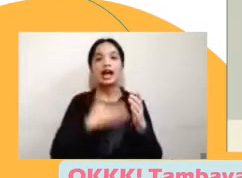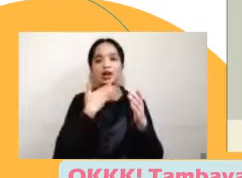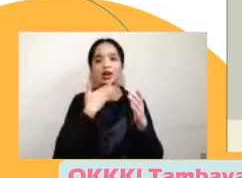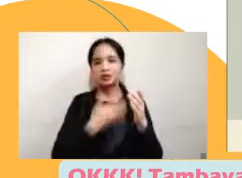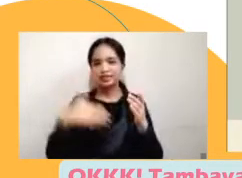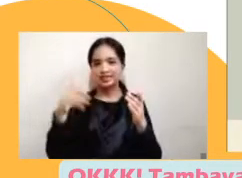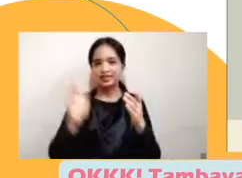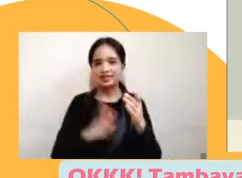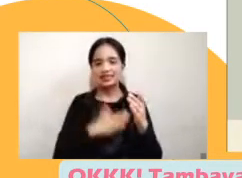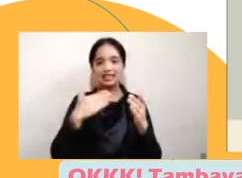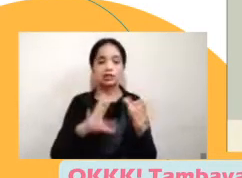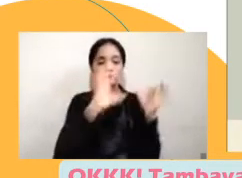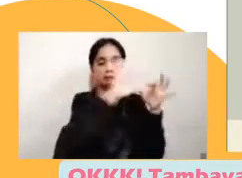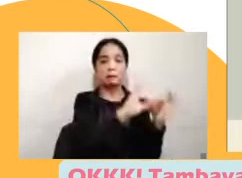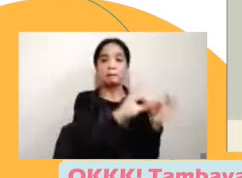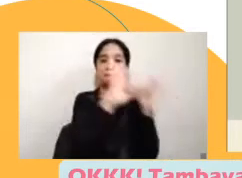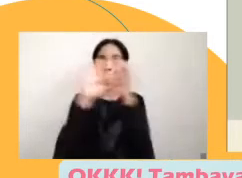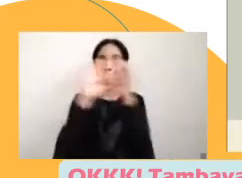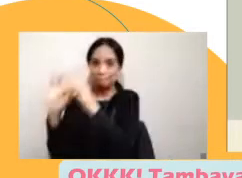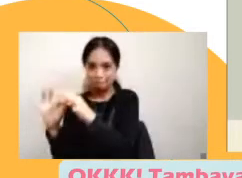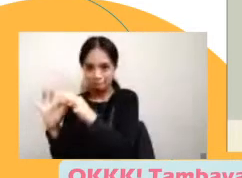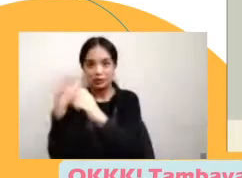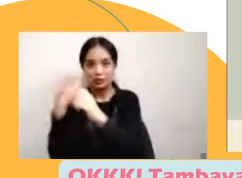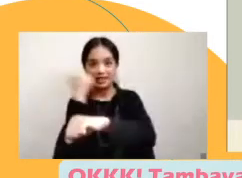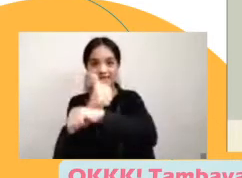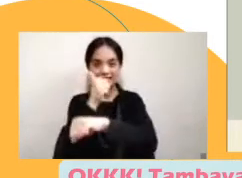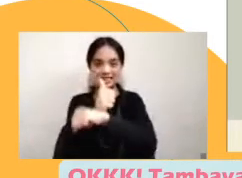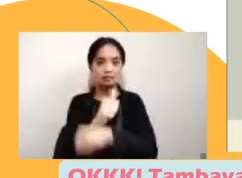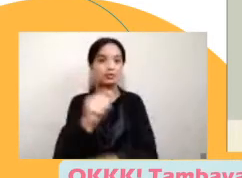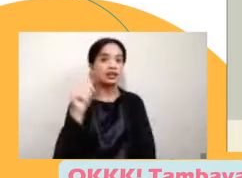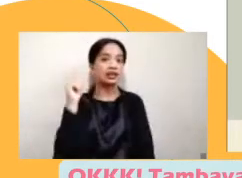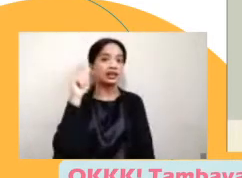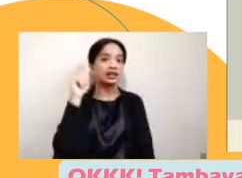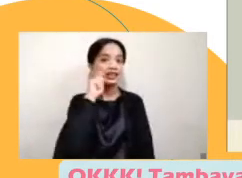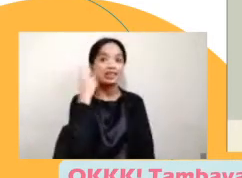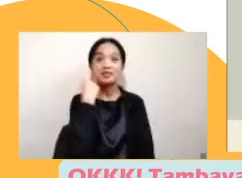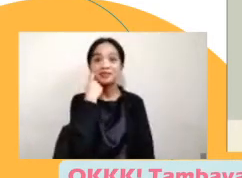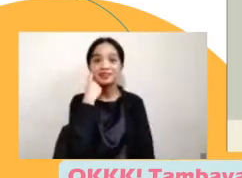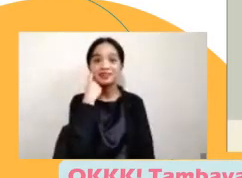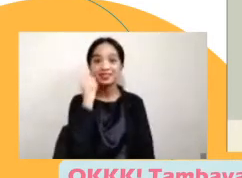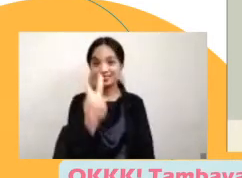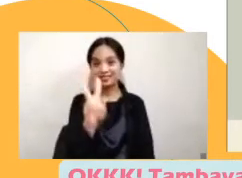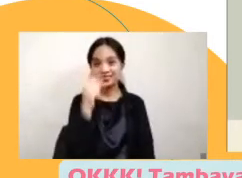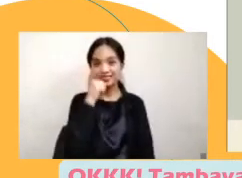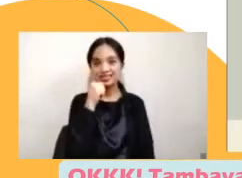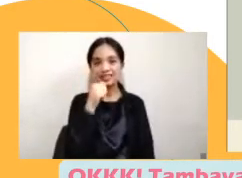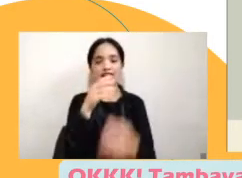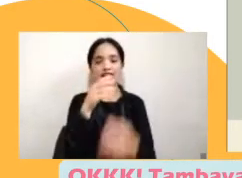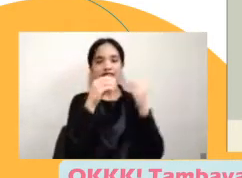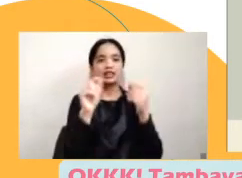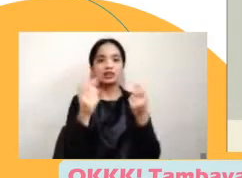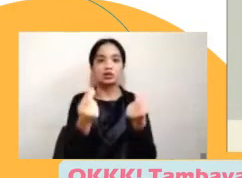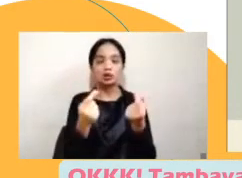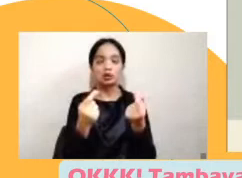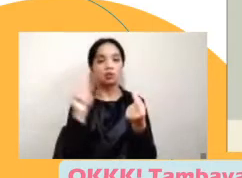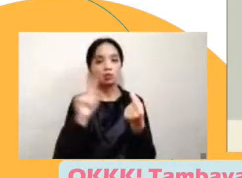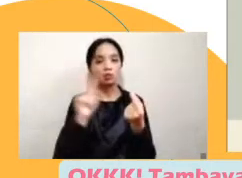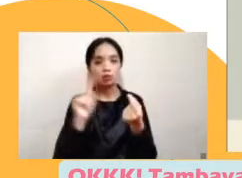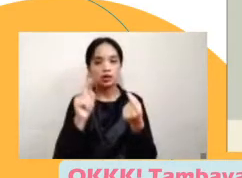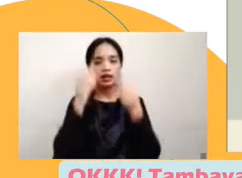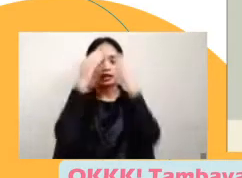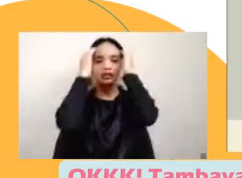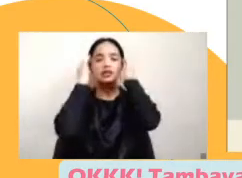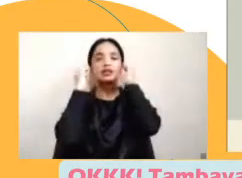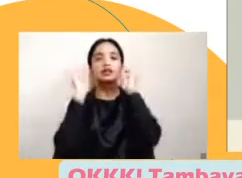So, dudugtungan ko yung assignment nila Ate Teresa and Ate Erica, no? Gagawin natin, no, sa inyong